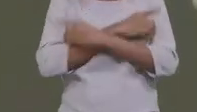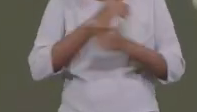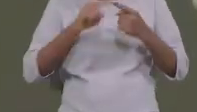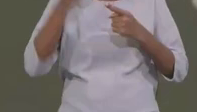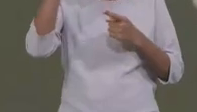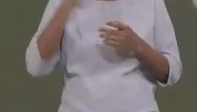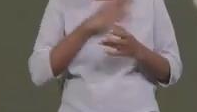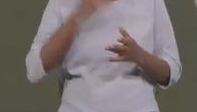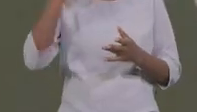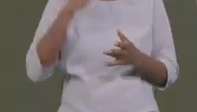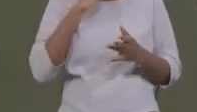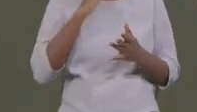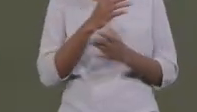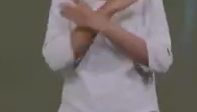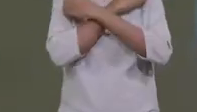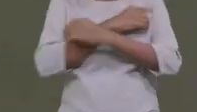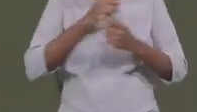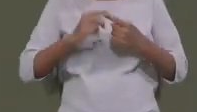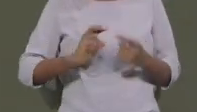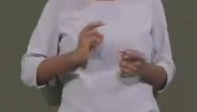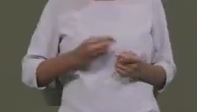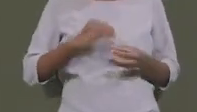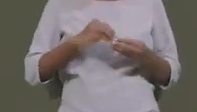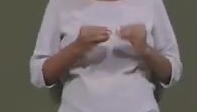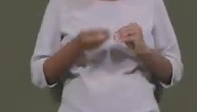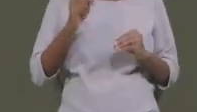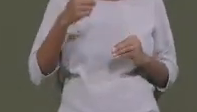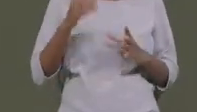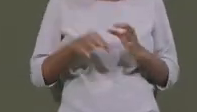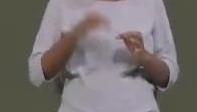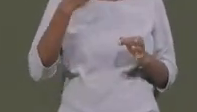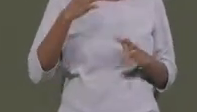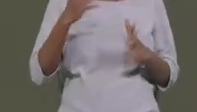vraiment chers pour Dieu et il est cher pour moi.